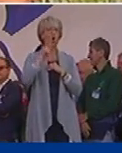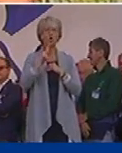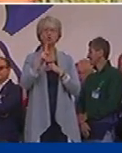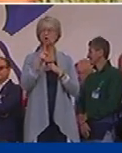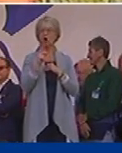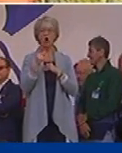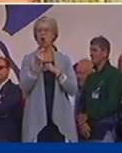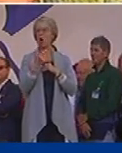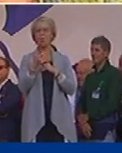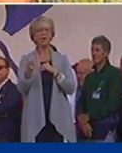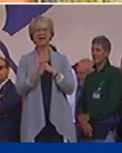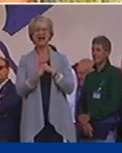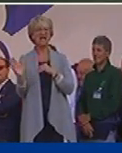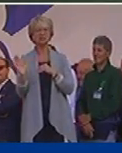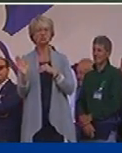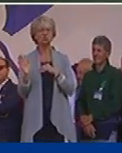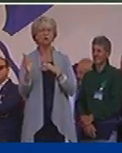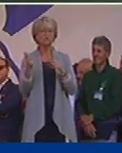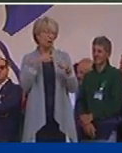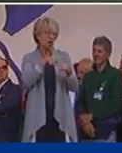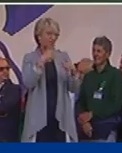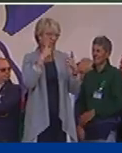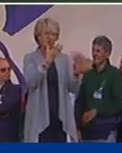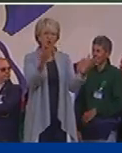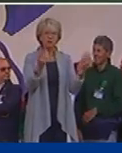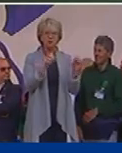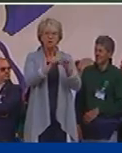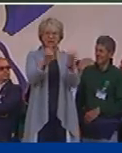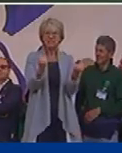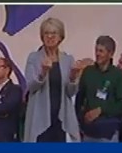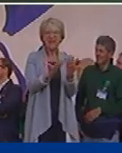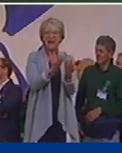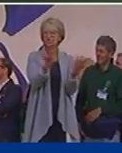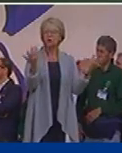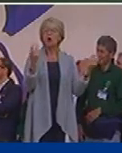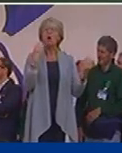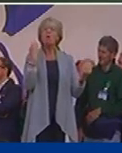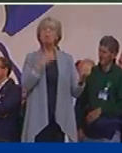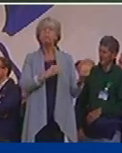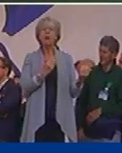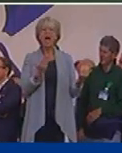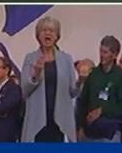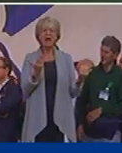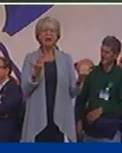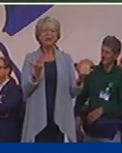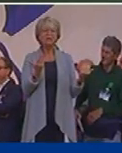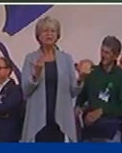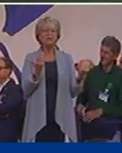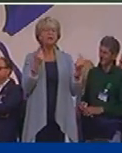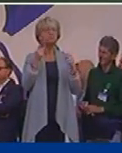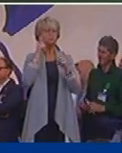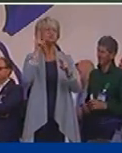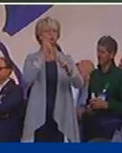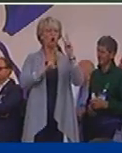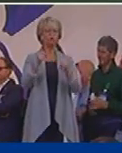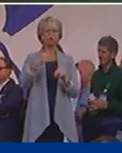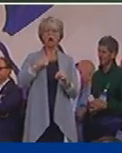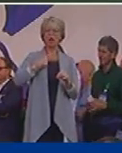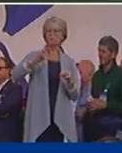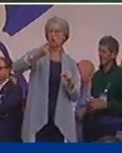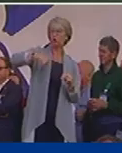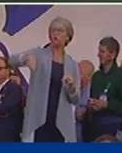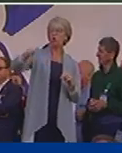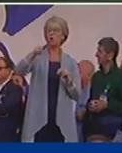altrimenti non avremmo avuto il disastro che abbiamo avuto e quindi le banche sarà bene che ce le controlliamo noi e mi